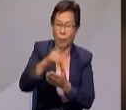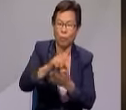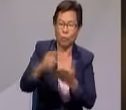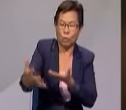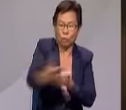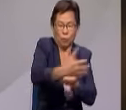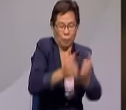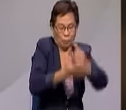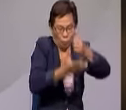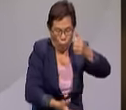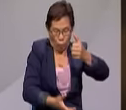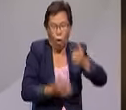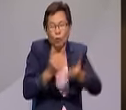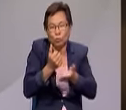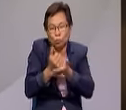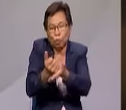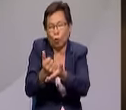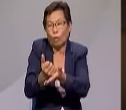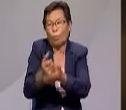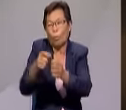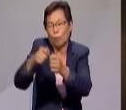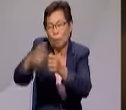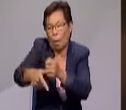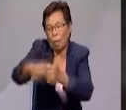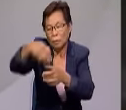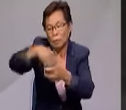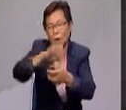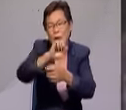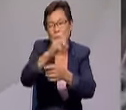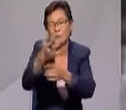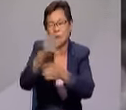untuk menolong mencarum dalam skim